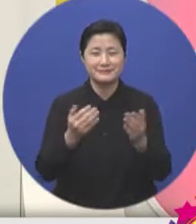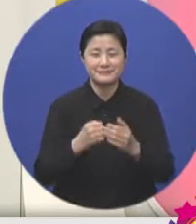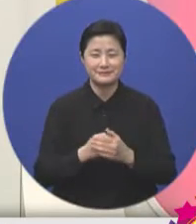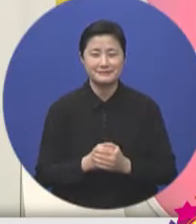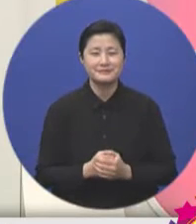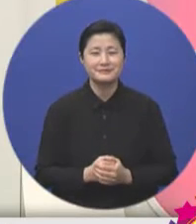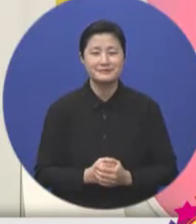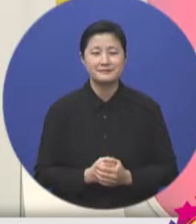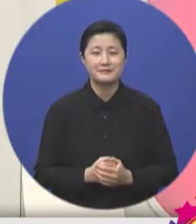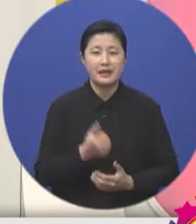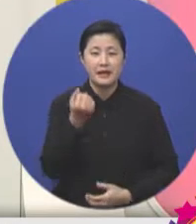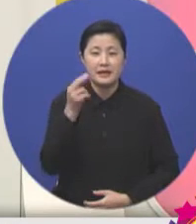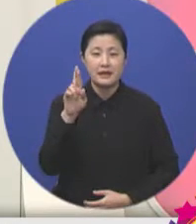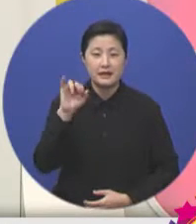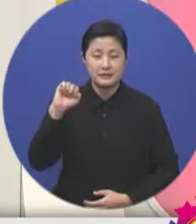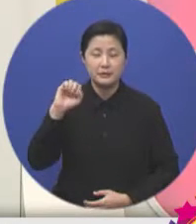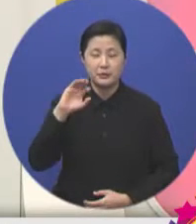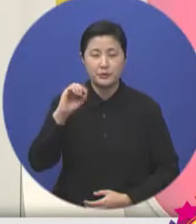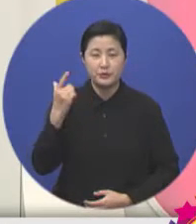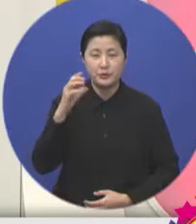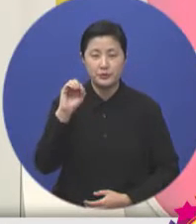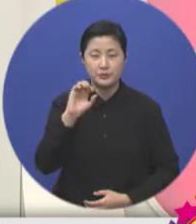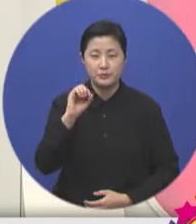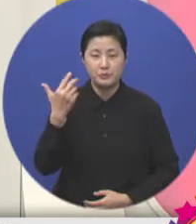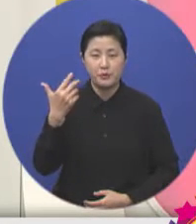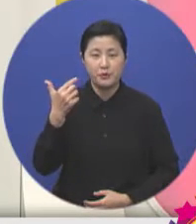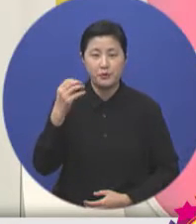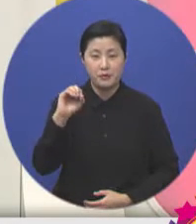해드릴게요. ARS